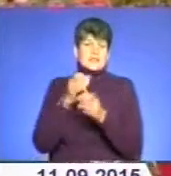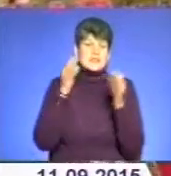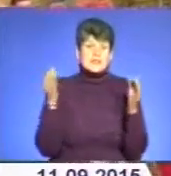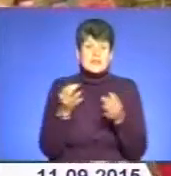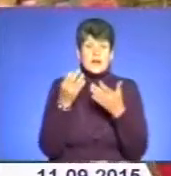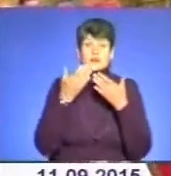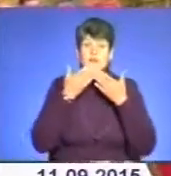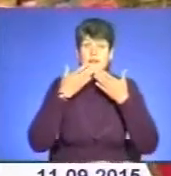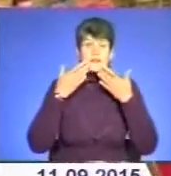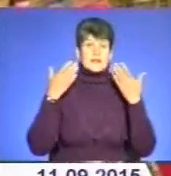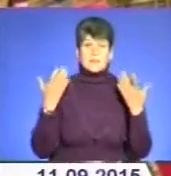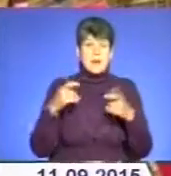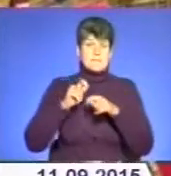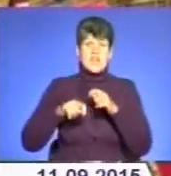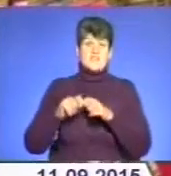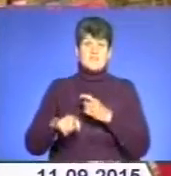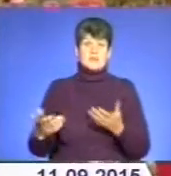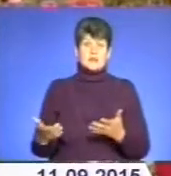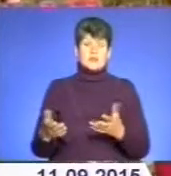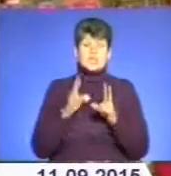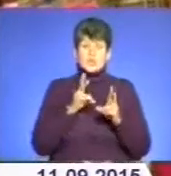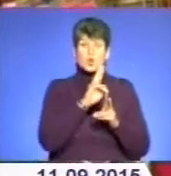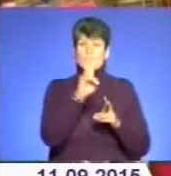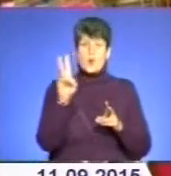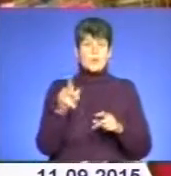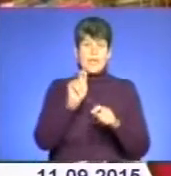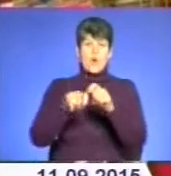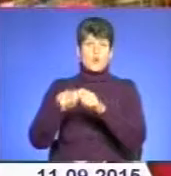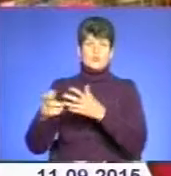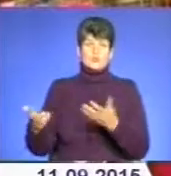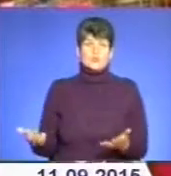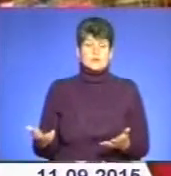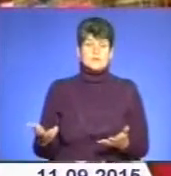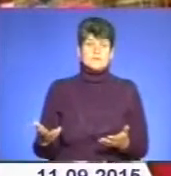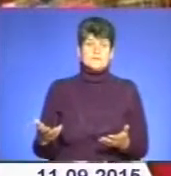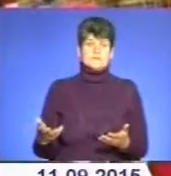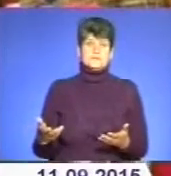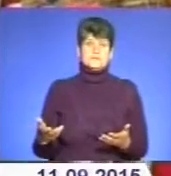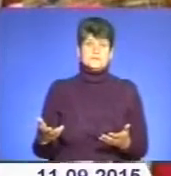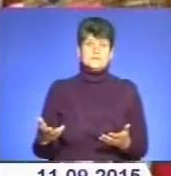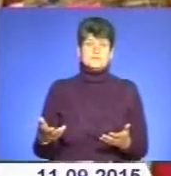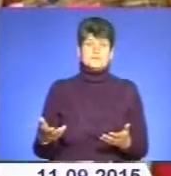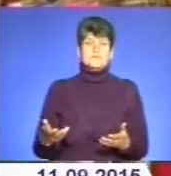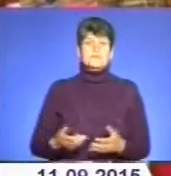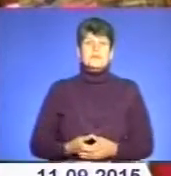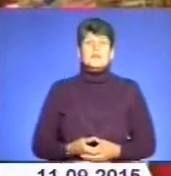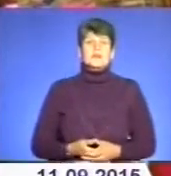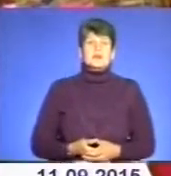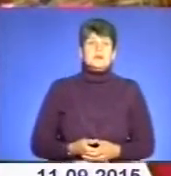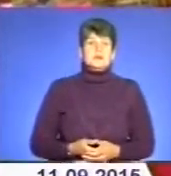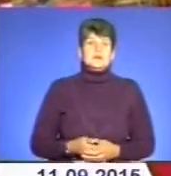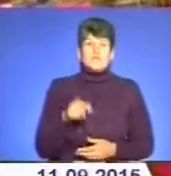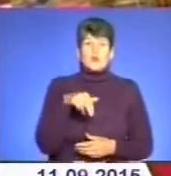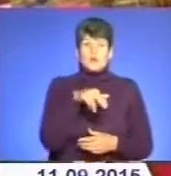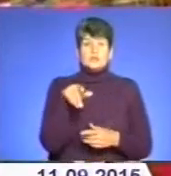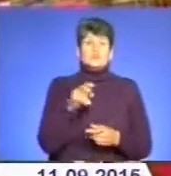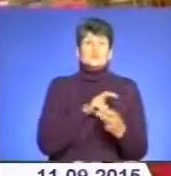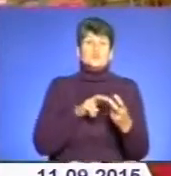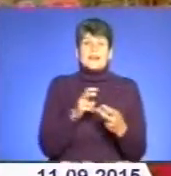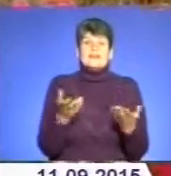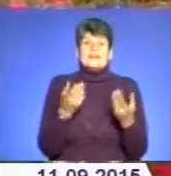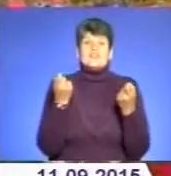нема перевірки. Ніхто нікого не контролює. От тут, от скажіть, ви от ходите, шукаєте дешевше, так?